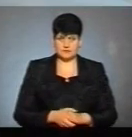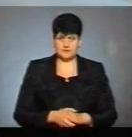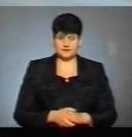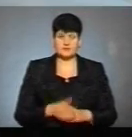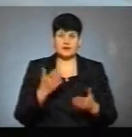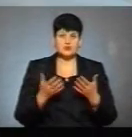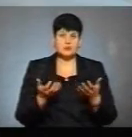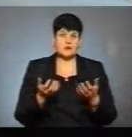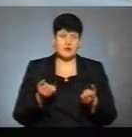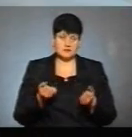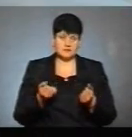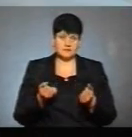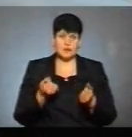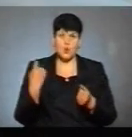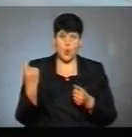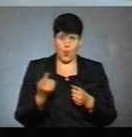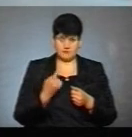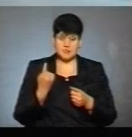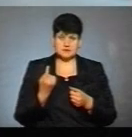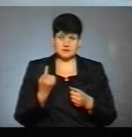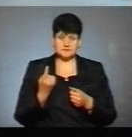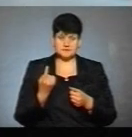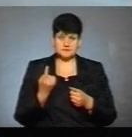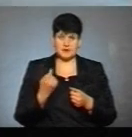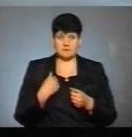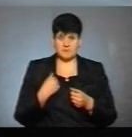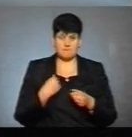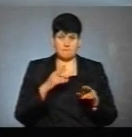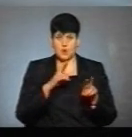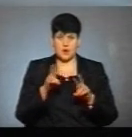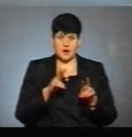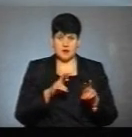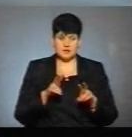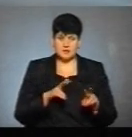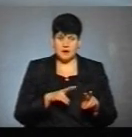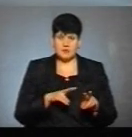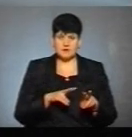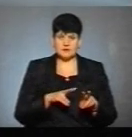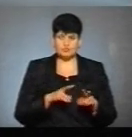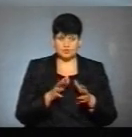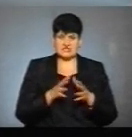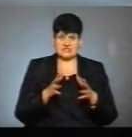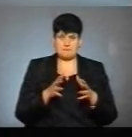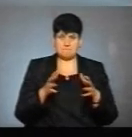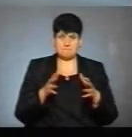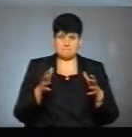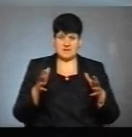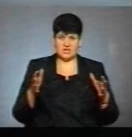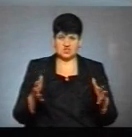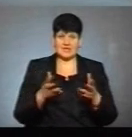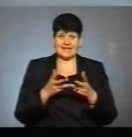якщо брати область, то ми проглядаємо тенденцію, в принципі, до збільшення